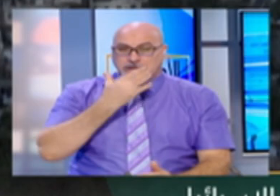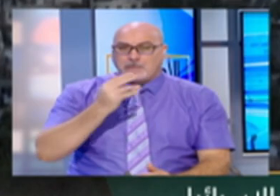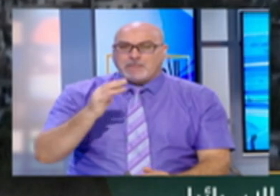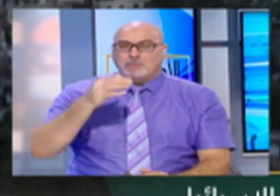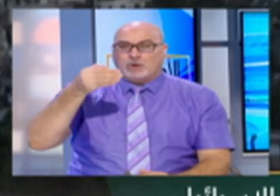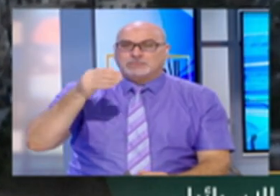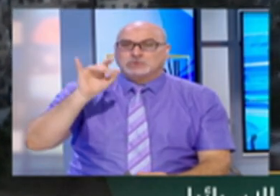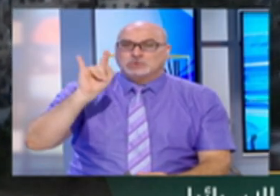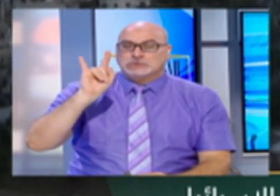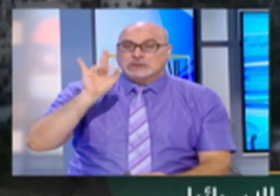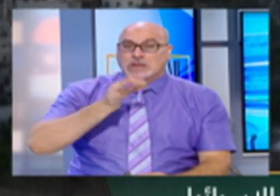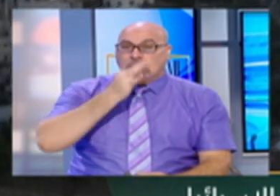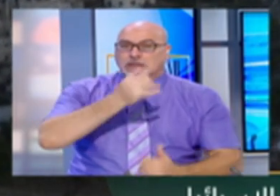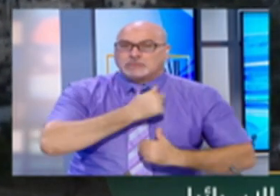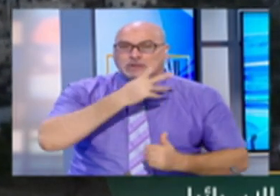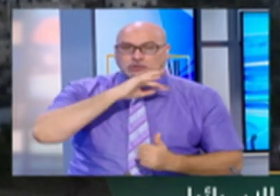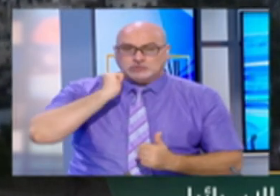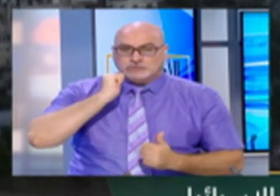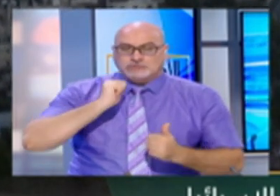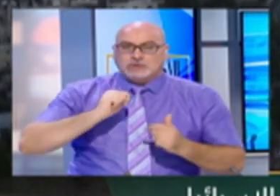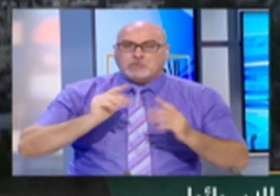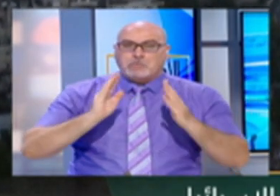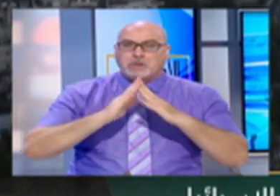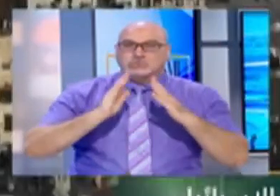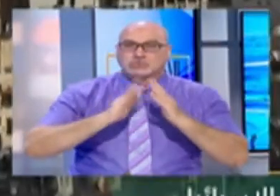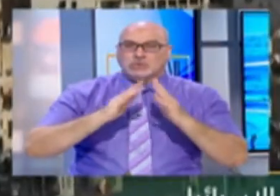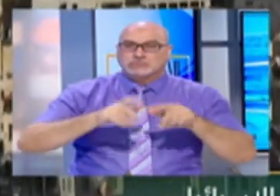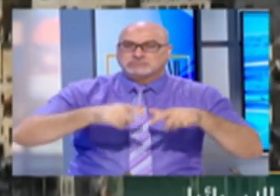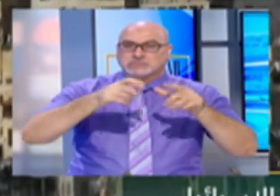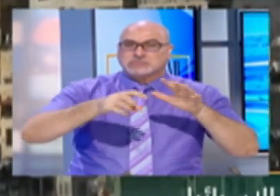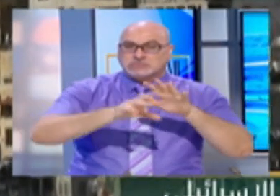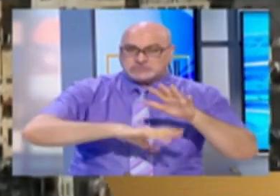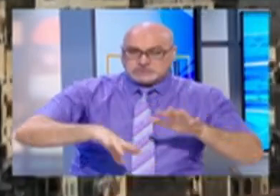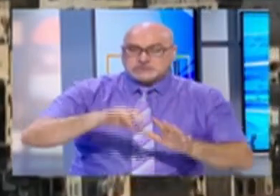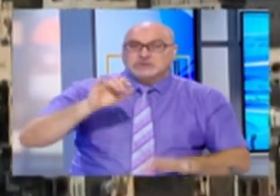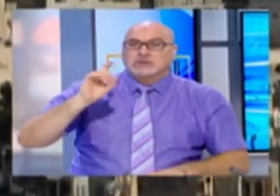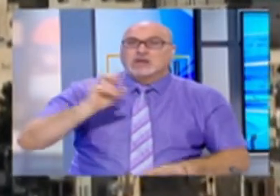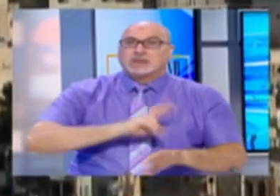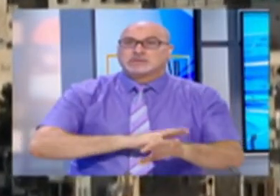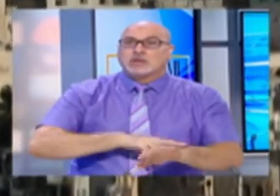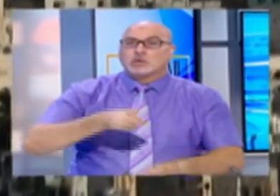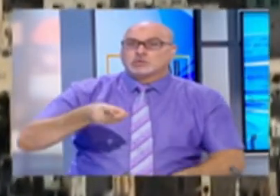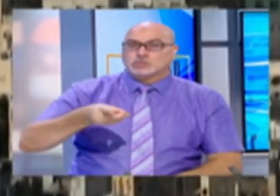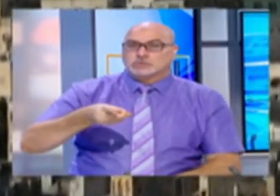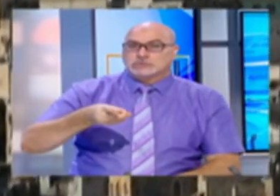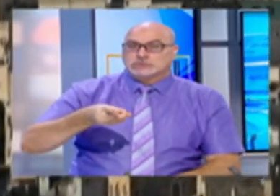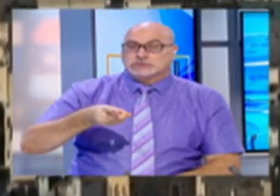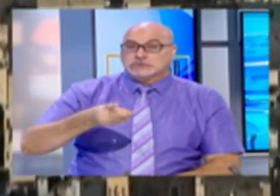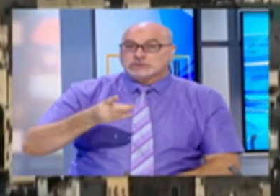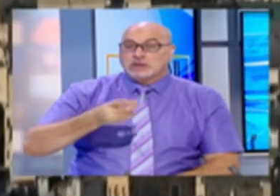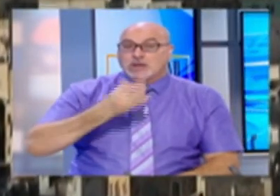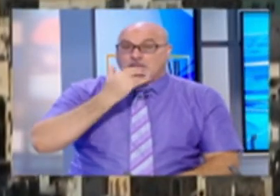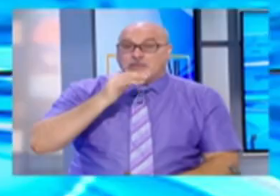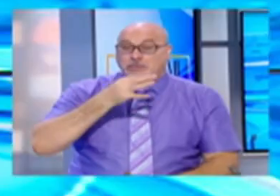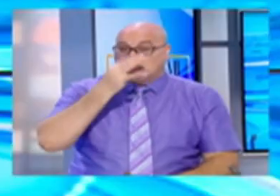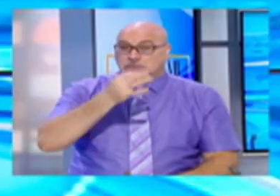حسين قيام الاحتلال الإسرائيلي بهدم مباني في حي البستان بالقدس المحتلة، موضحا